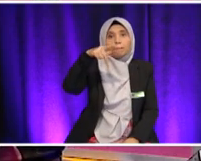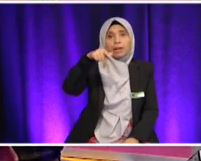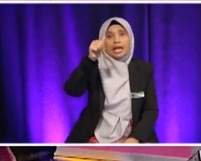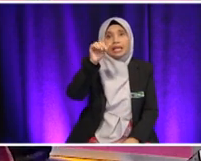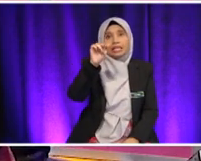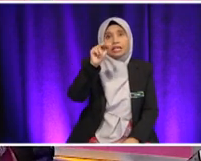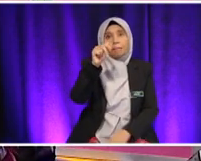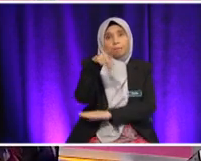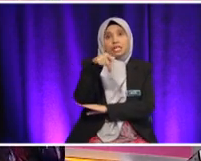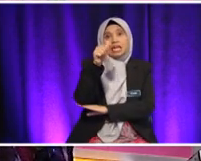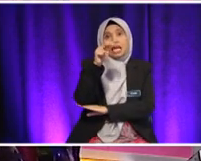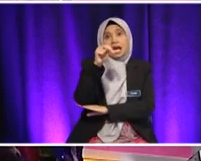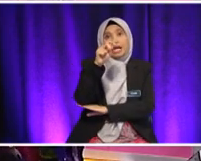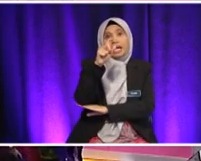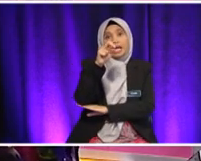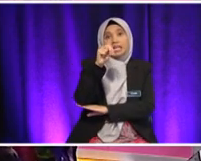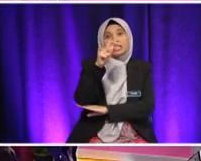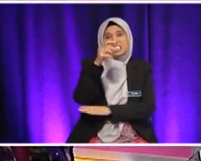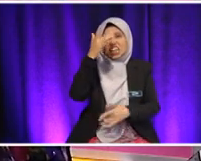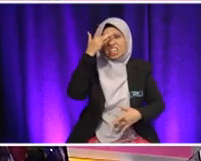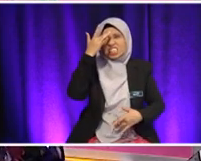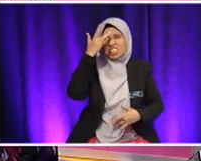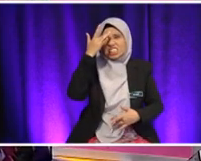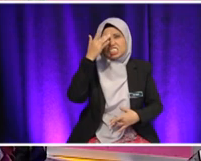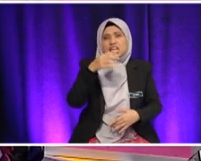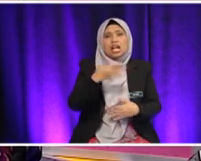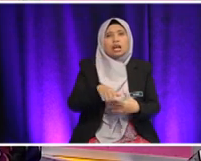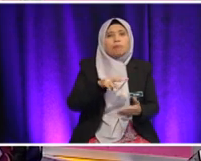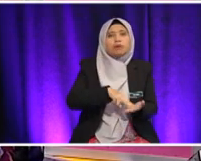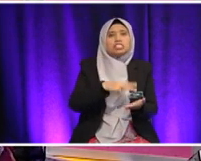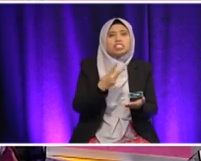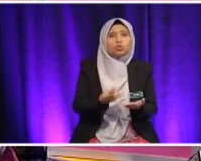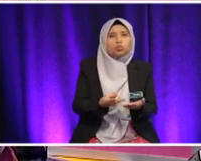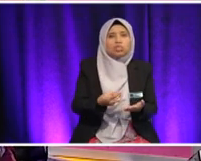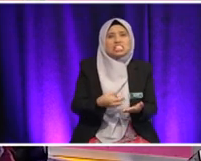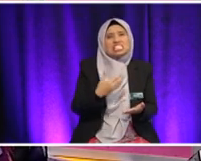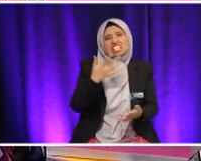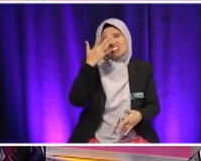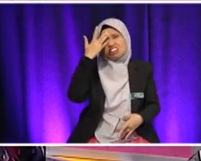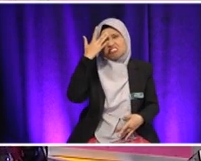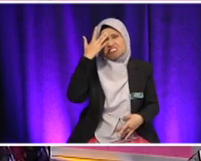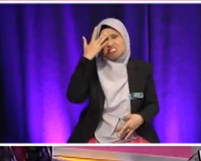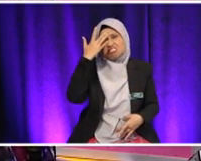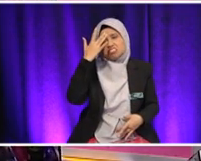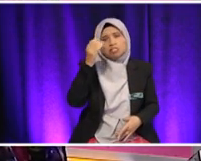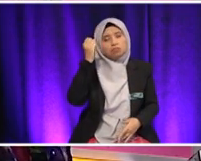setelah dikenakan stimulasi Sakit maksudnya lepas warga Masih berasa sakit tiba-tiba